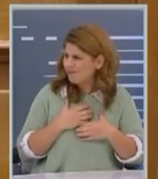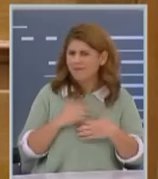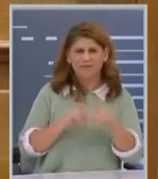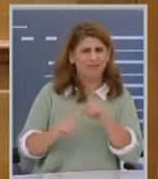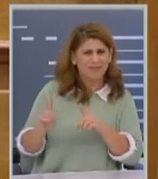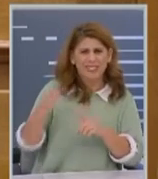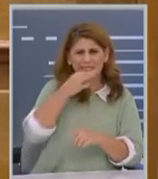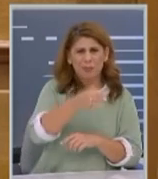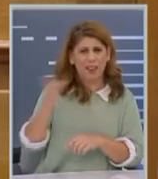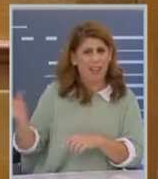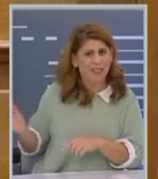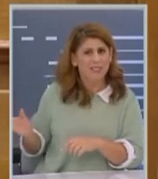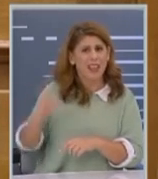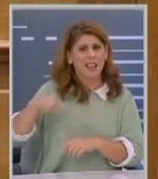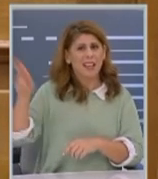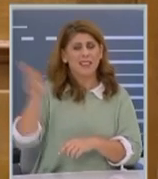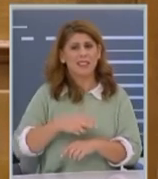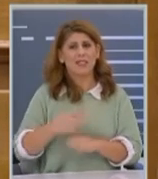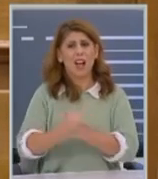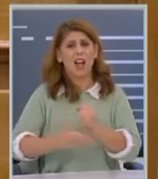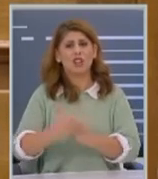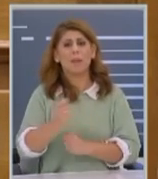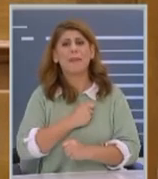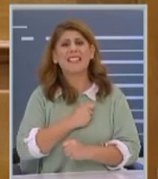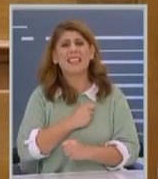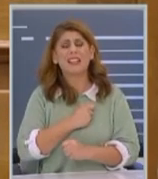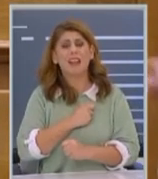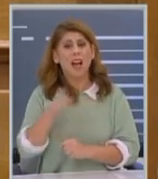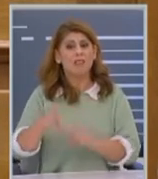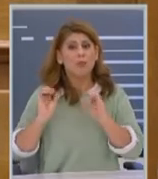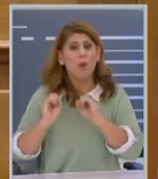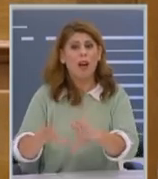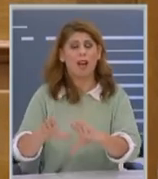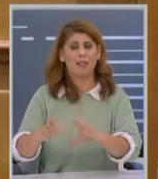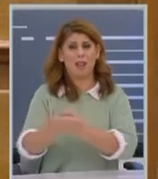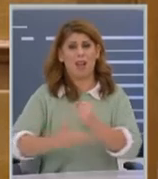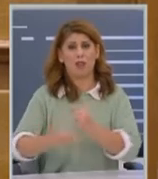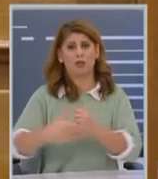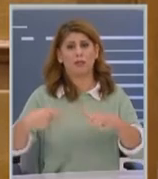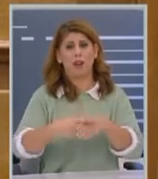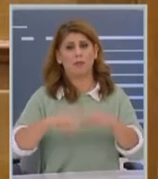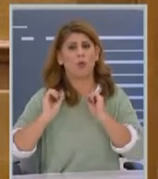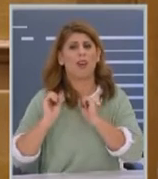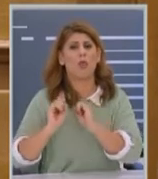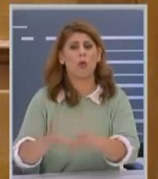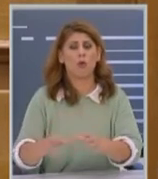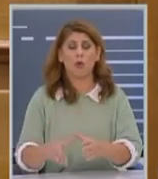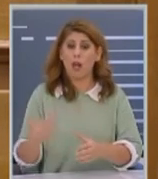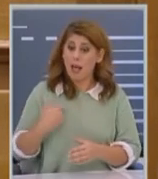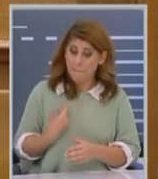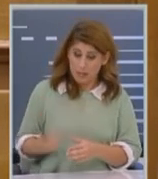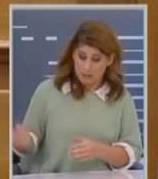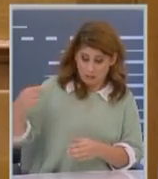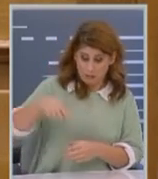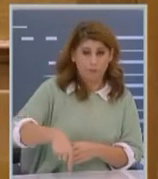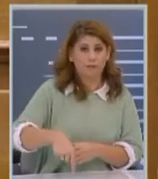που κατήργησαν την αγροτική πίστη, αυτοί που χάρισαν την αγροτική τράπεζα. Και ερχόμαστε εμείς μέσα σε αυτές